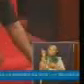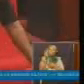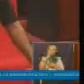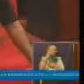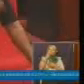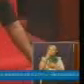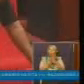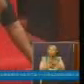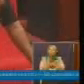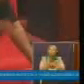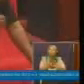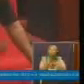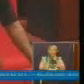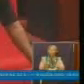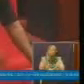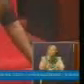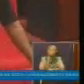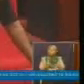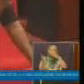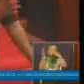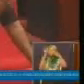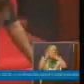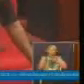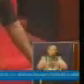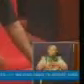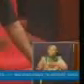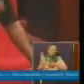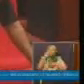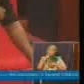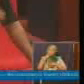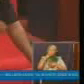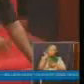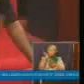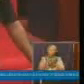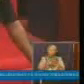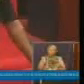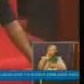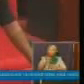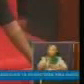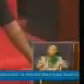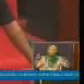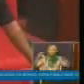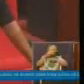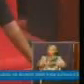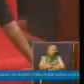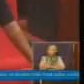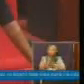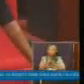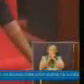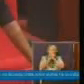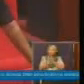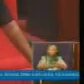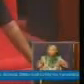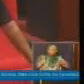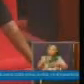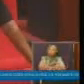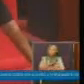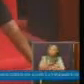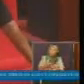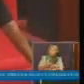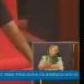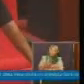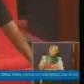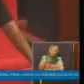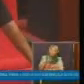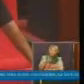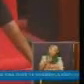maji wasitembee usiku. Wao kina mama baadhi yao wanabakwa, wanabakwa kwa kufuata maji mbali. Kwa kufuata maji mbali kina mama